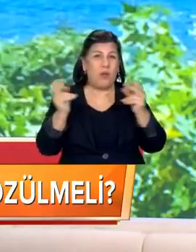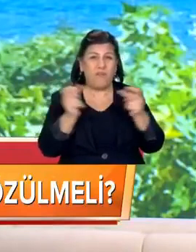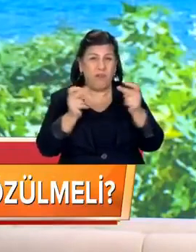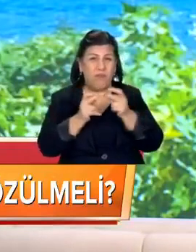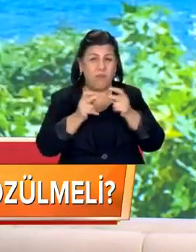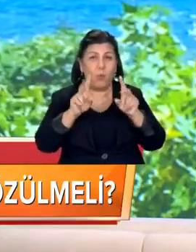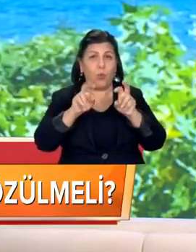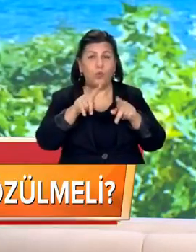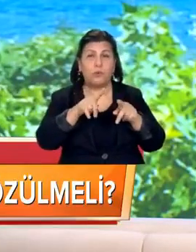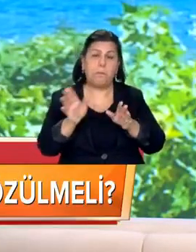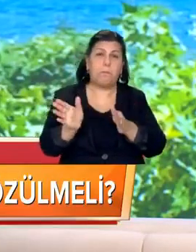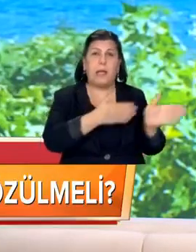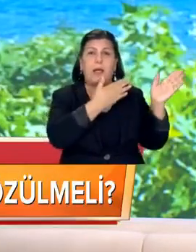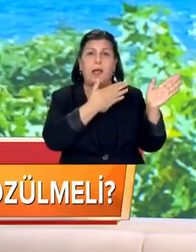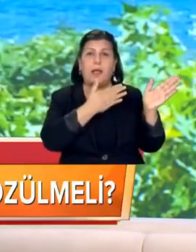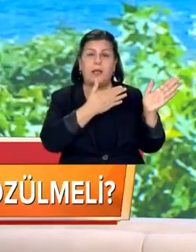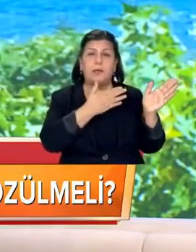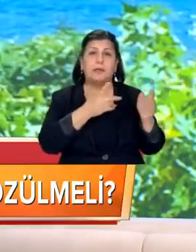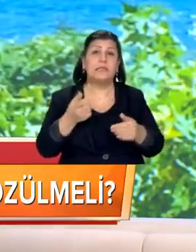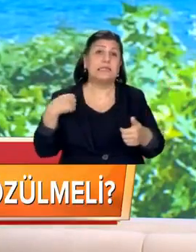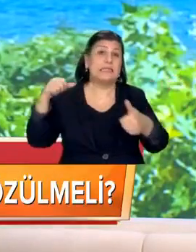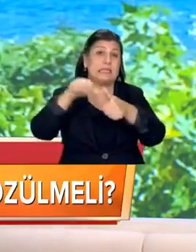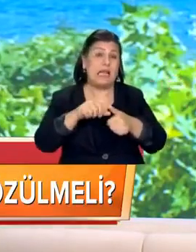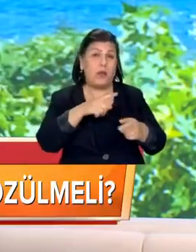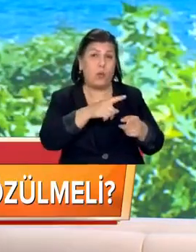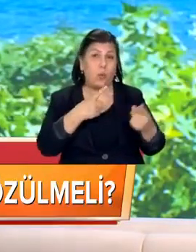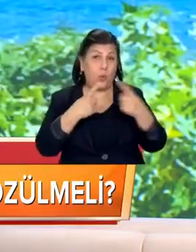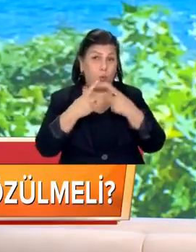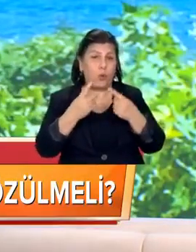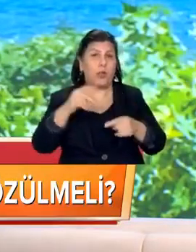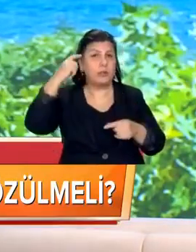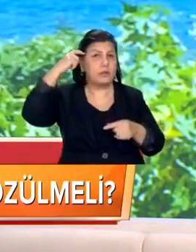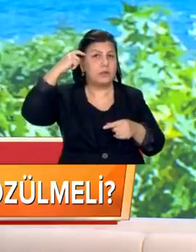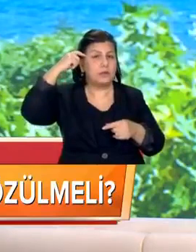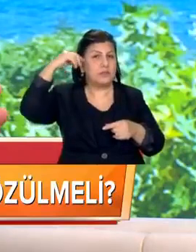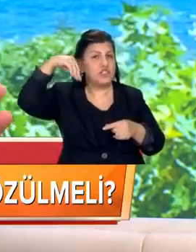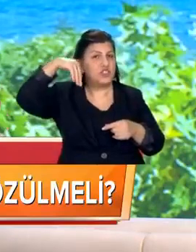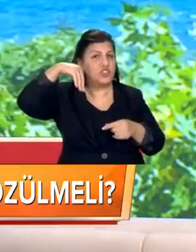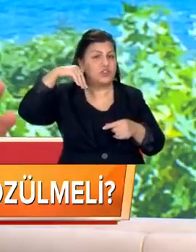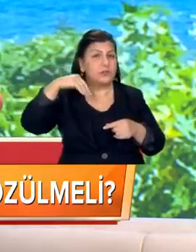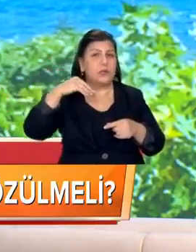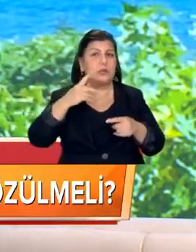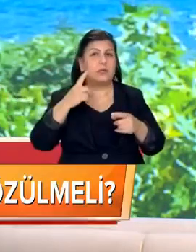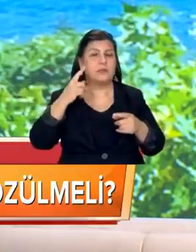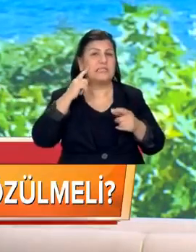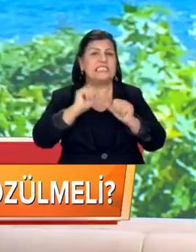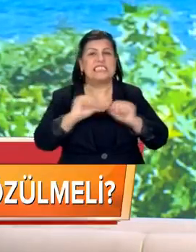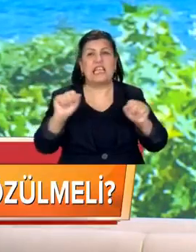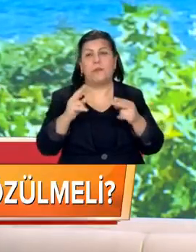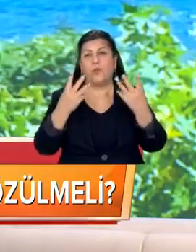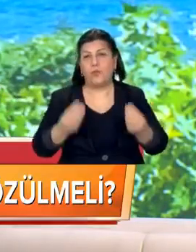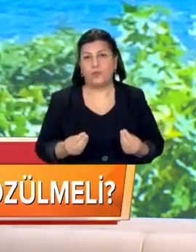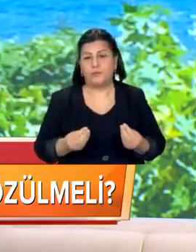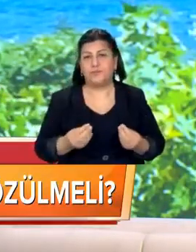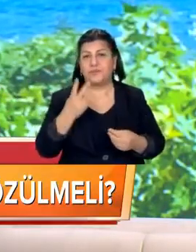Çünkü o mesele de muhtemelen iki saat sonra başladığınız anda hala taze zihniniz için taze izleyin kayıt sistemleri güçlü